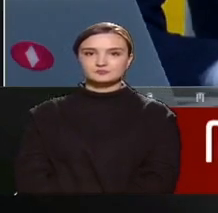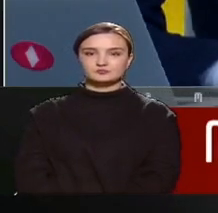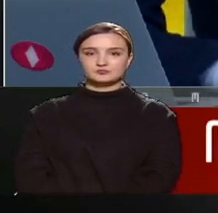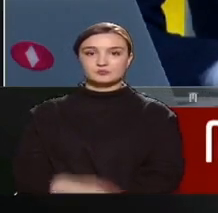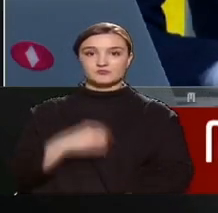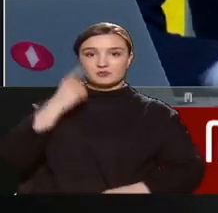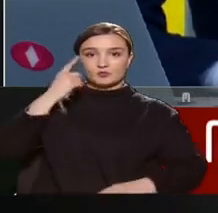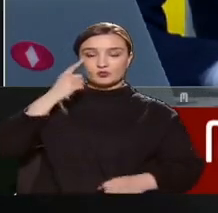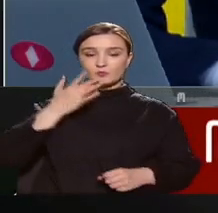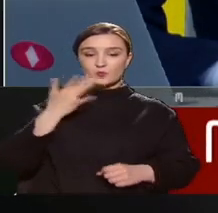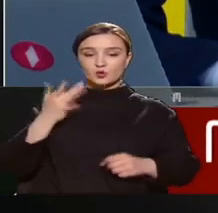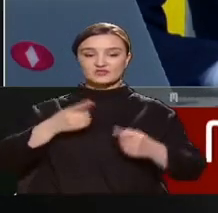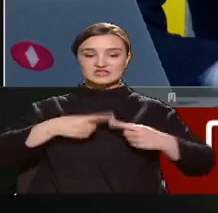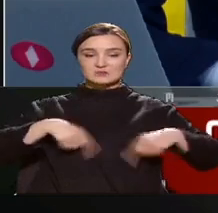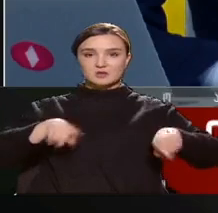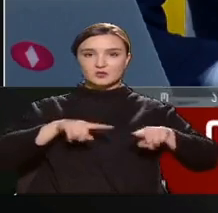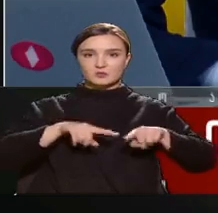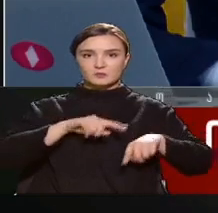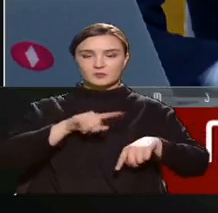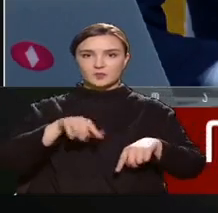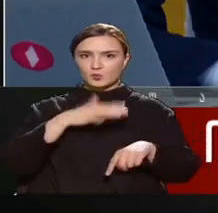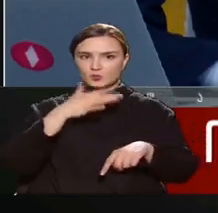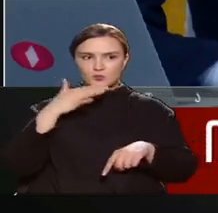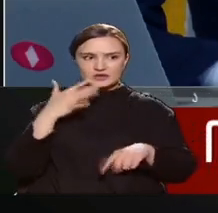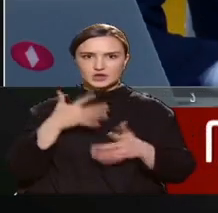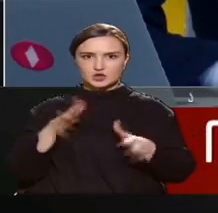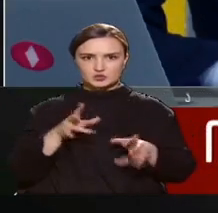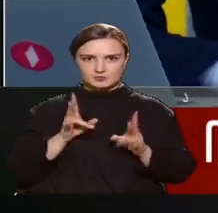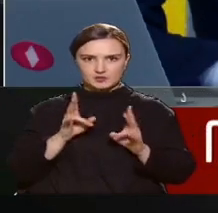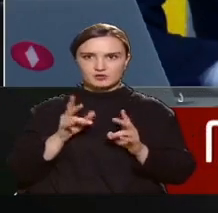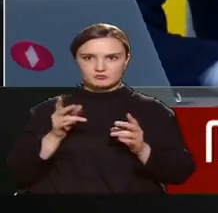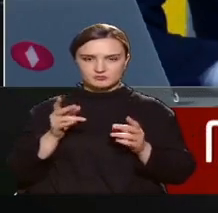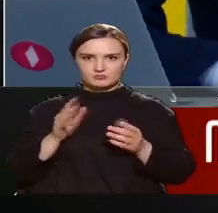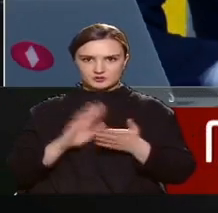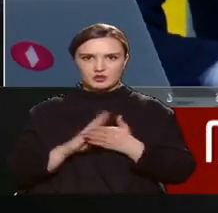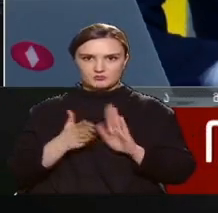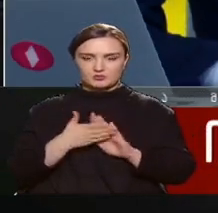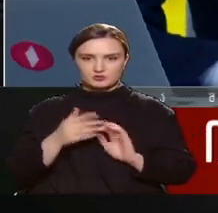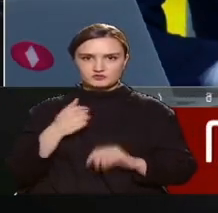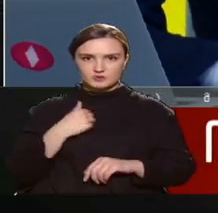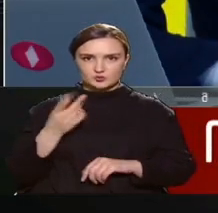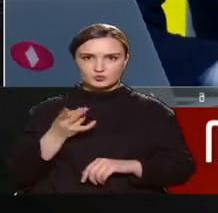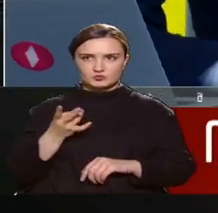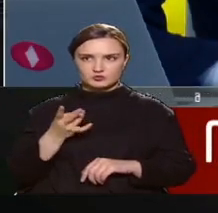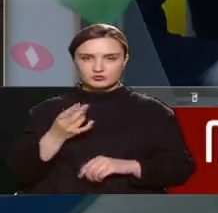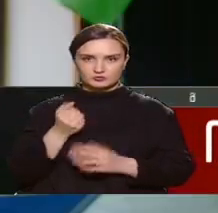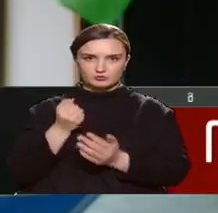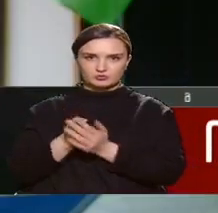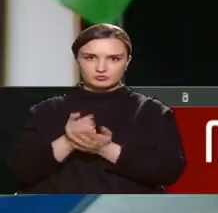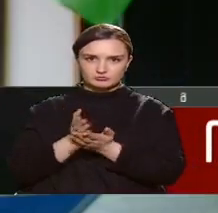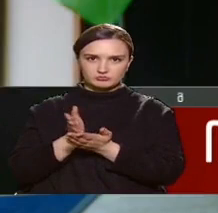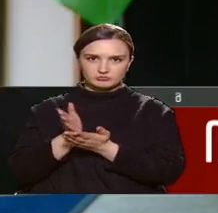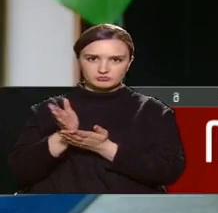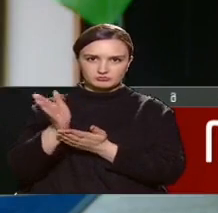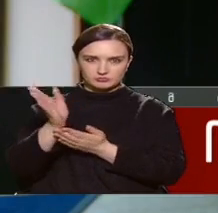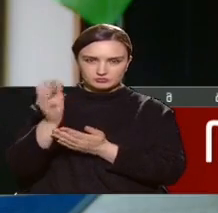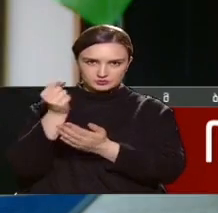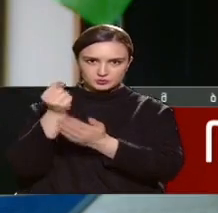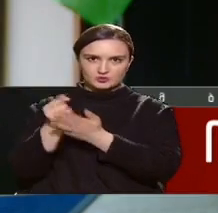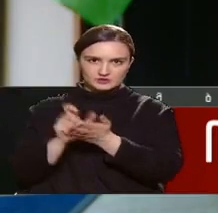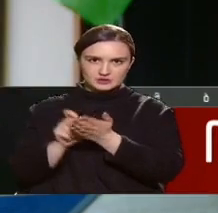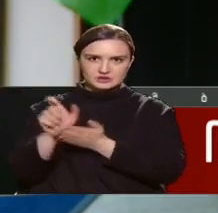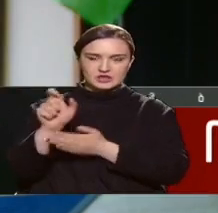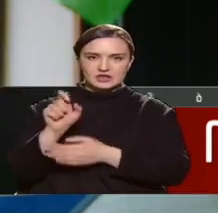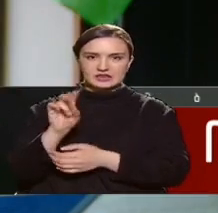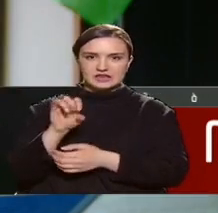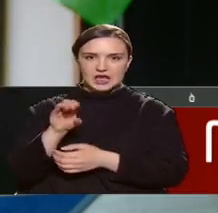Mă gândesc că politicul respectului este absolut rumoros, este tam cu tevaro, cien unda, când mi-i dio de teoric, au șris mi-i martule bit,